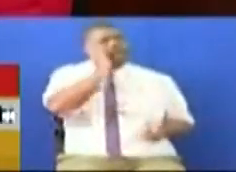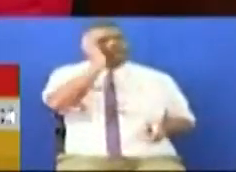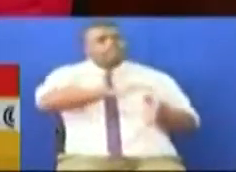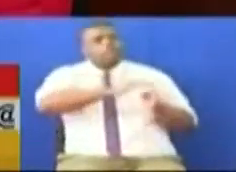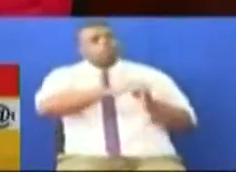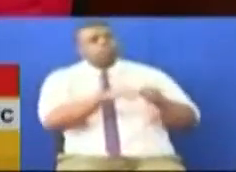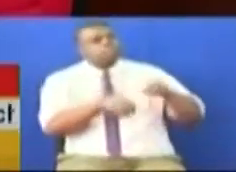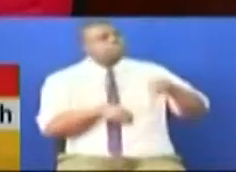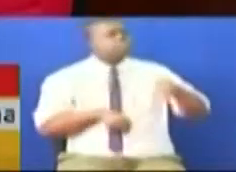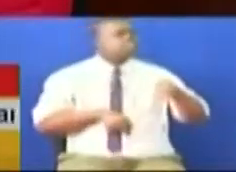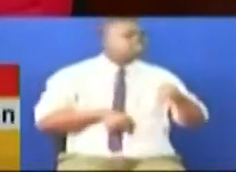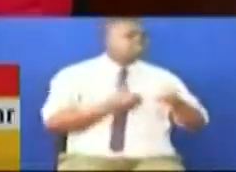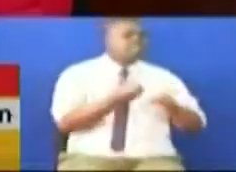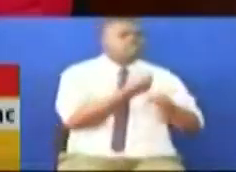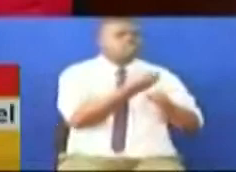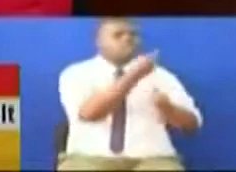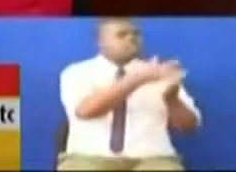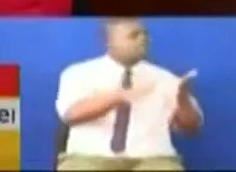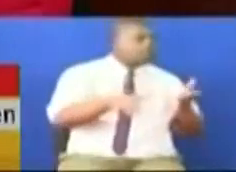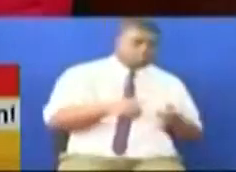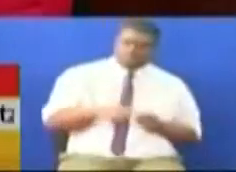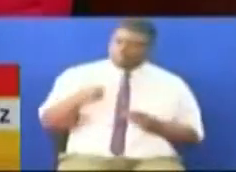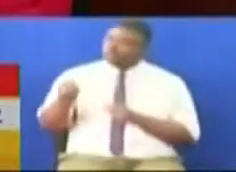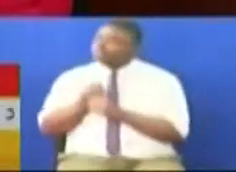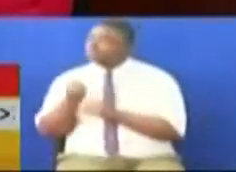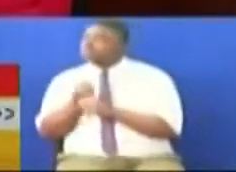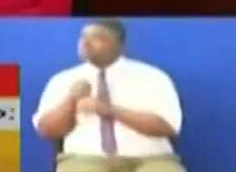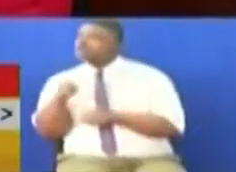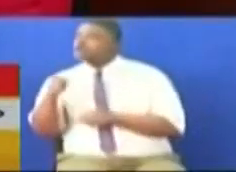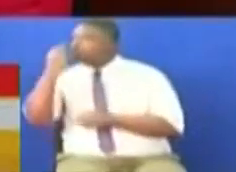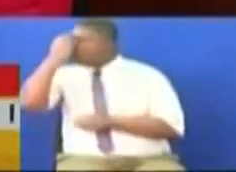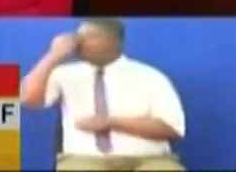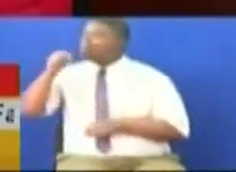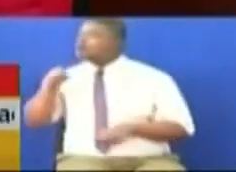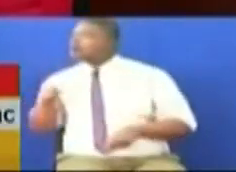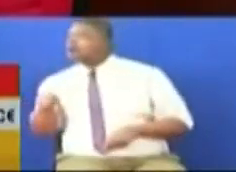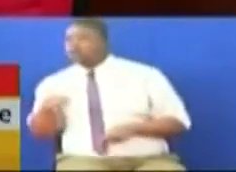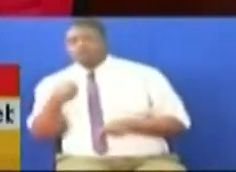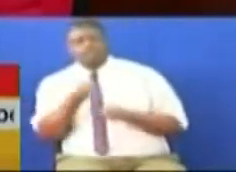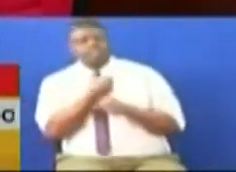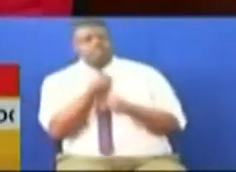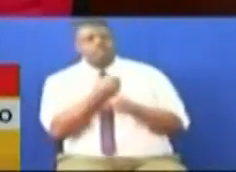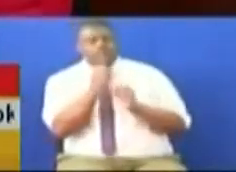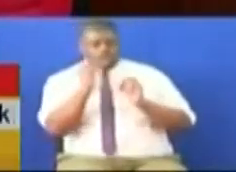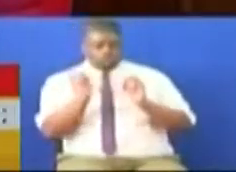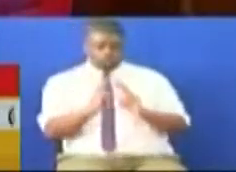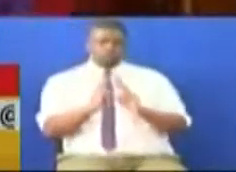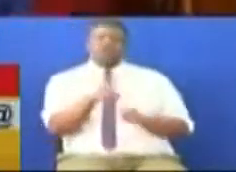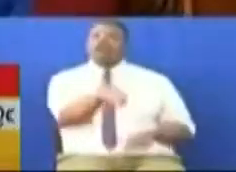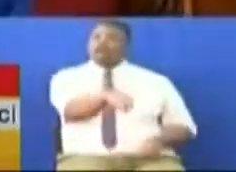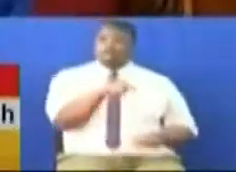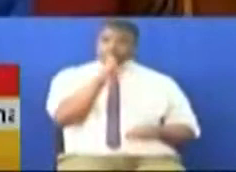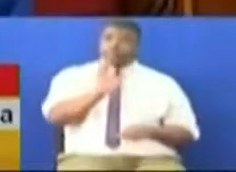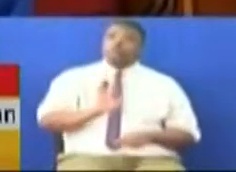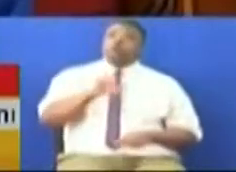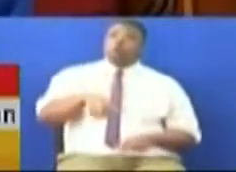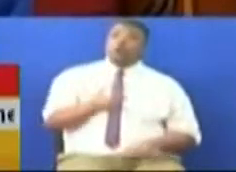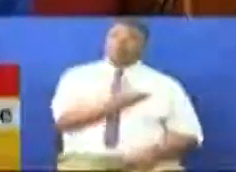zimefanyika? Imefanyika Dar es Salaam, imefanyika Dodoma, imefanyika na Arusha na mikoa mingine.